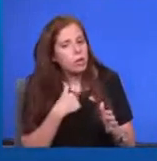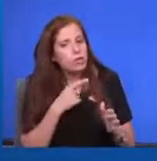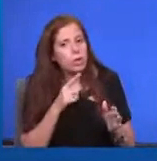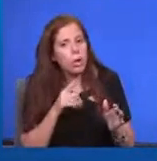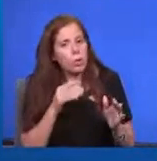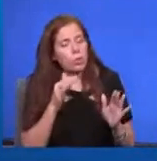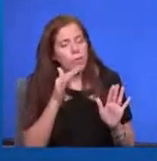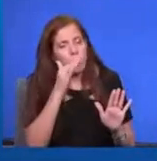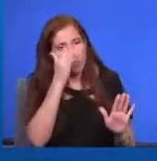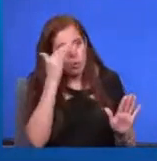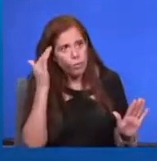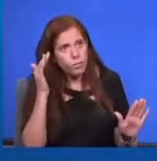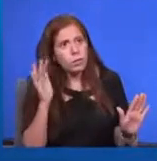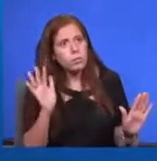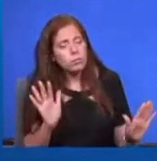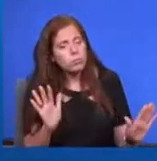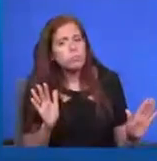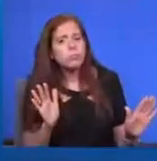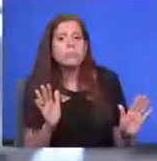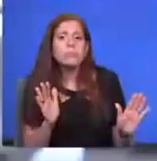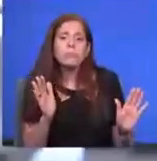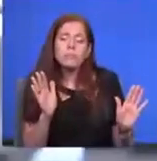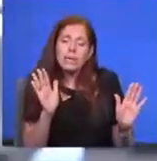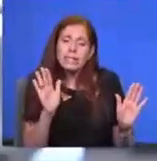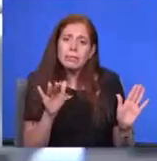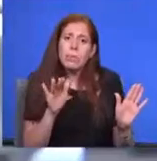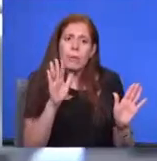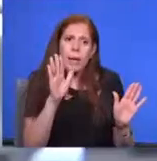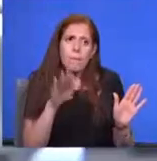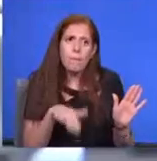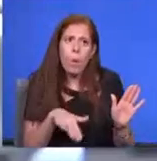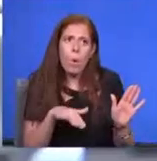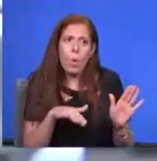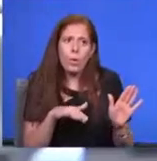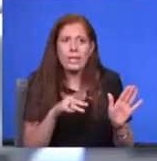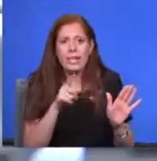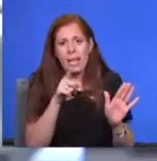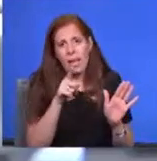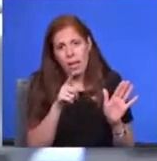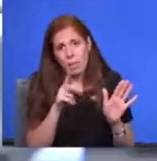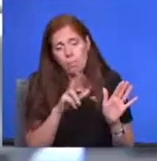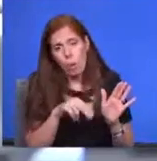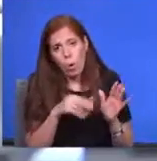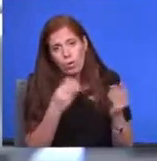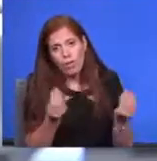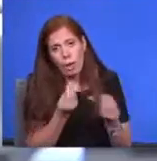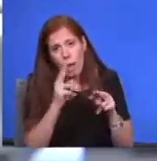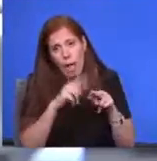אייטמים. שלום, חברת הכנסת. אורית פרקש הכהן, מה שלומך? תודה.